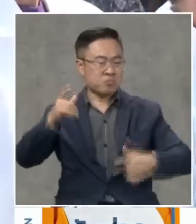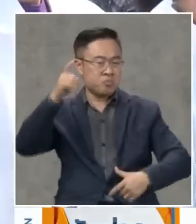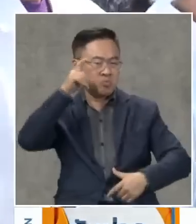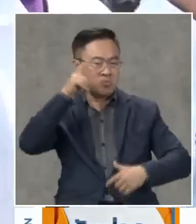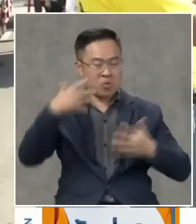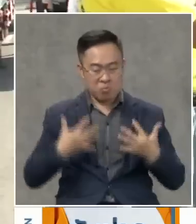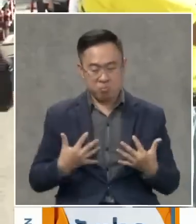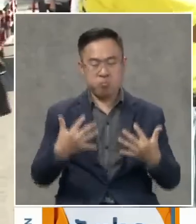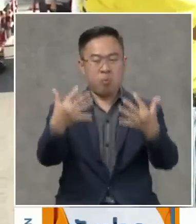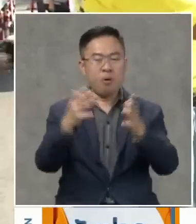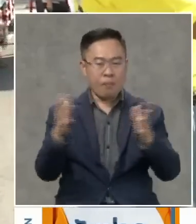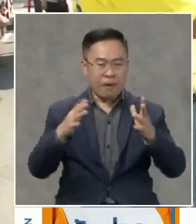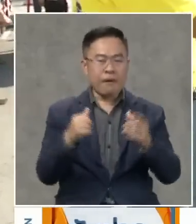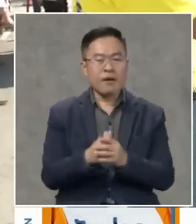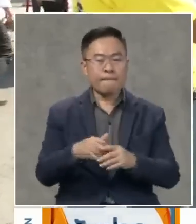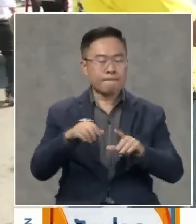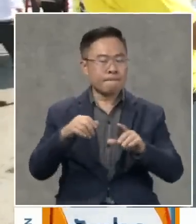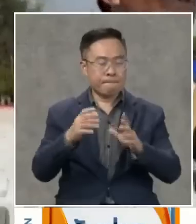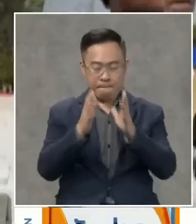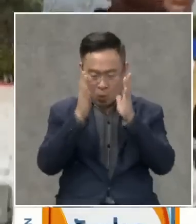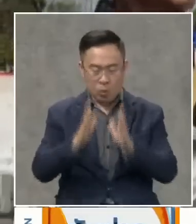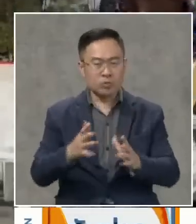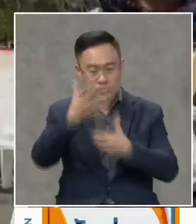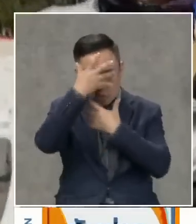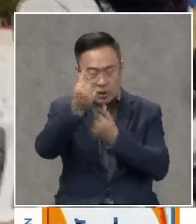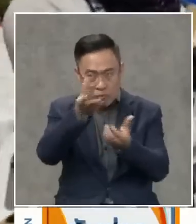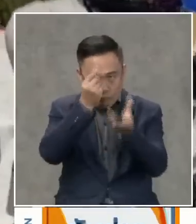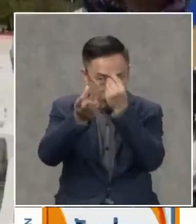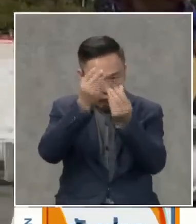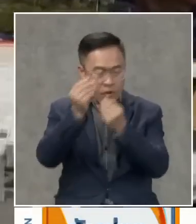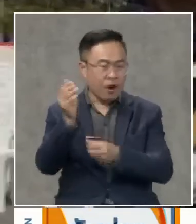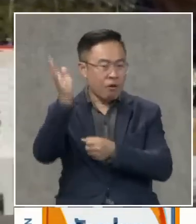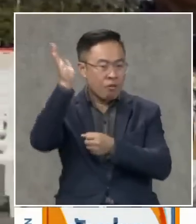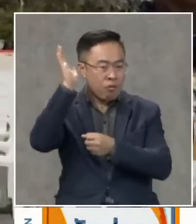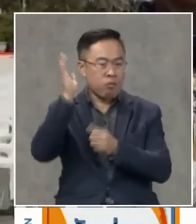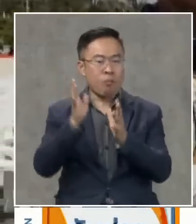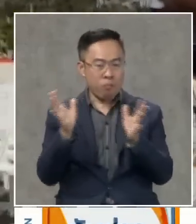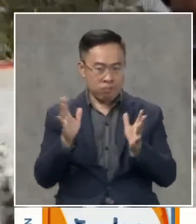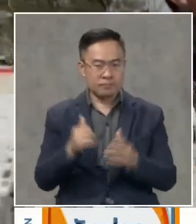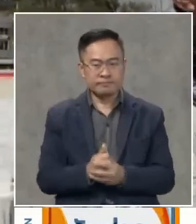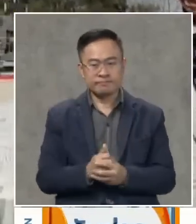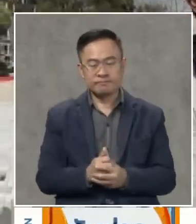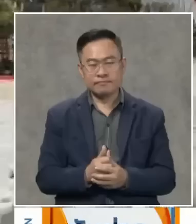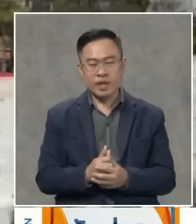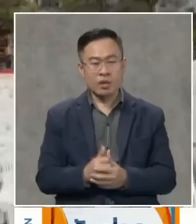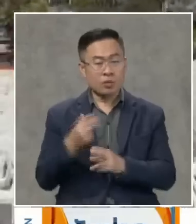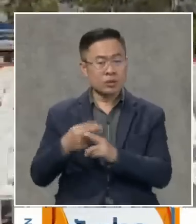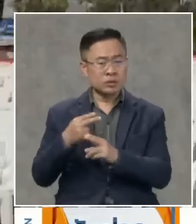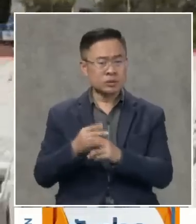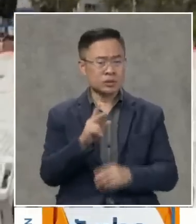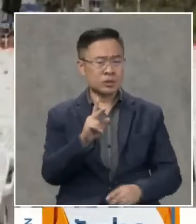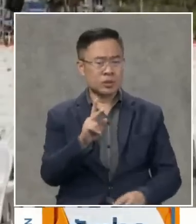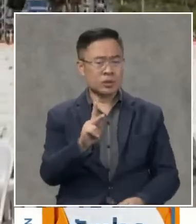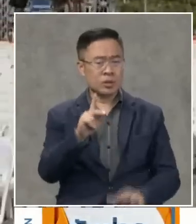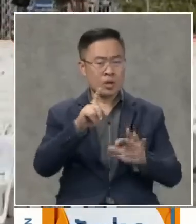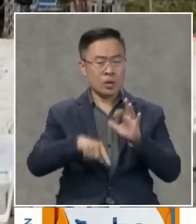มีคนมารวมตัวกันร่วมฟังการปราศัยมากขนาดนี้นะคะทีนี้มันมีประเด็นคุณผู้ชมมีประเด็นที่ว่าคุณก่อแก้วพิกุลทองอดีต